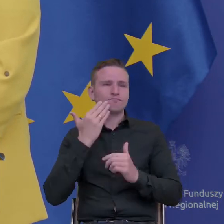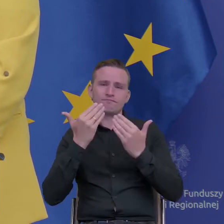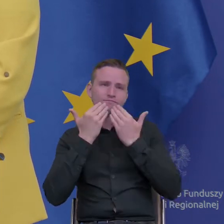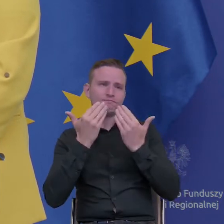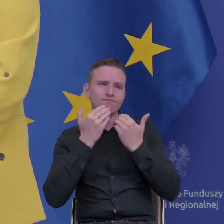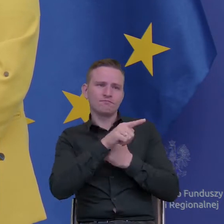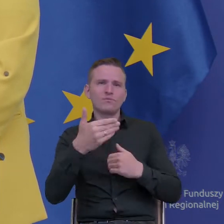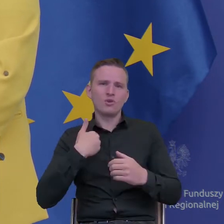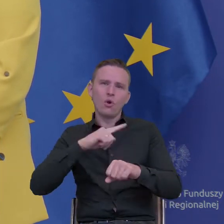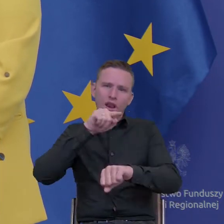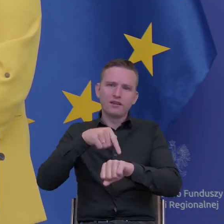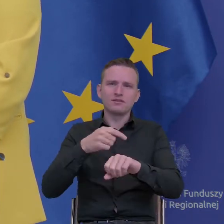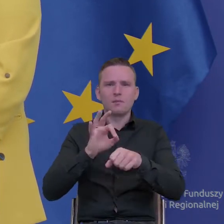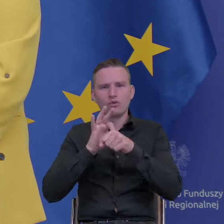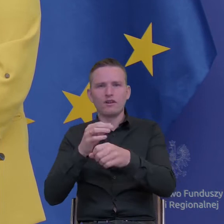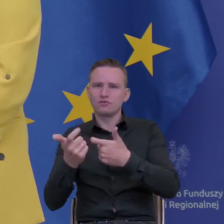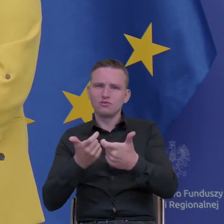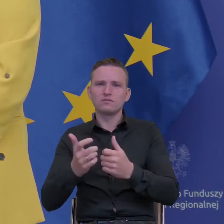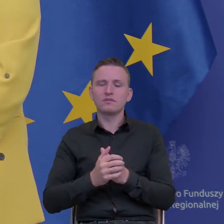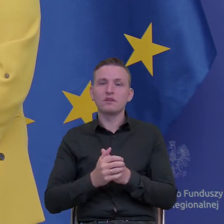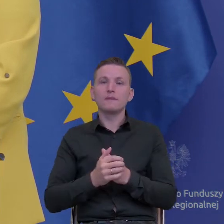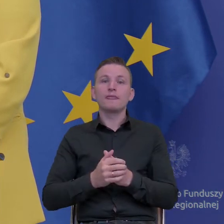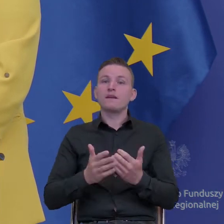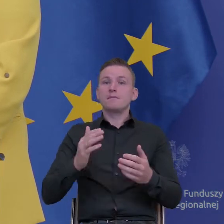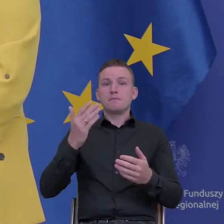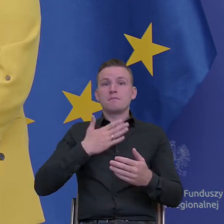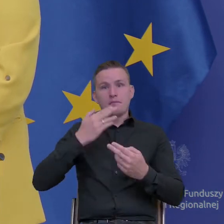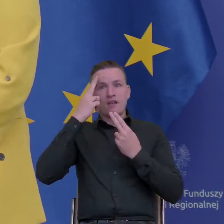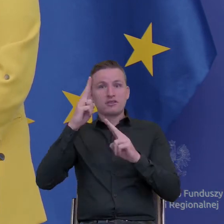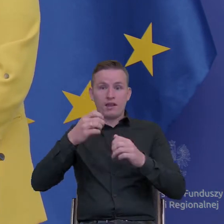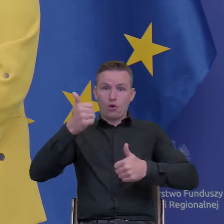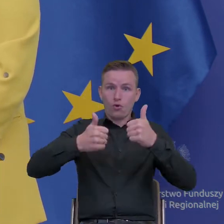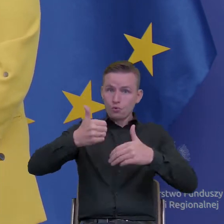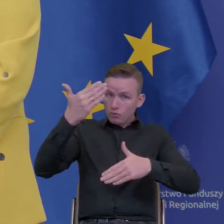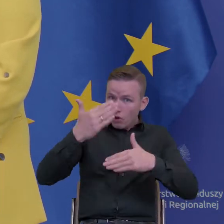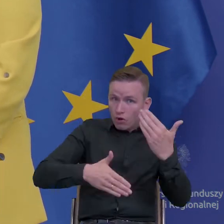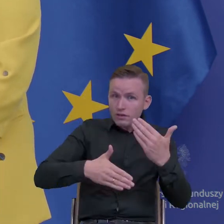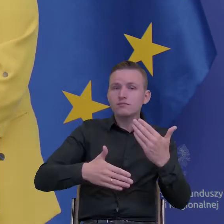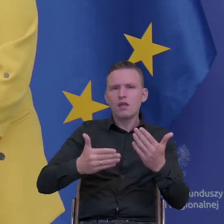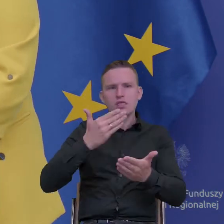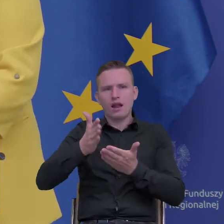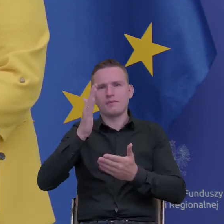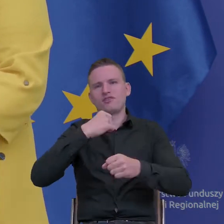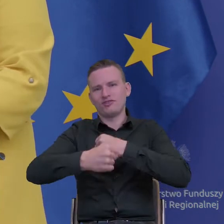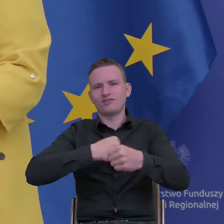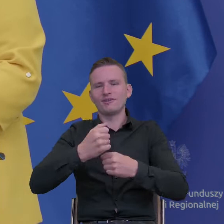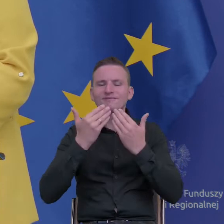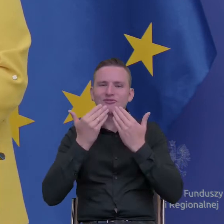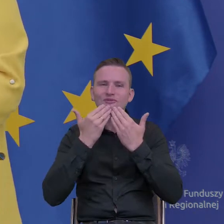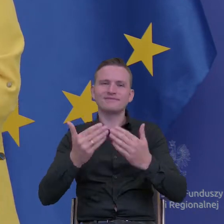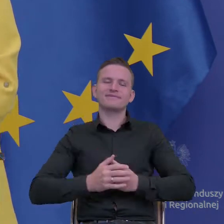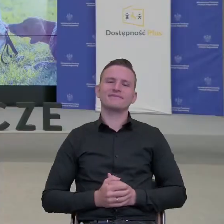lekcji i mam nadzieję, że po zakończeniu konkursu będzie ona również dalej realizowana. Dziękuję wam bardzo.